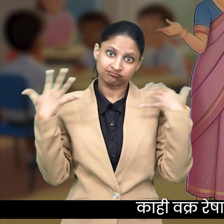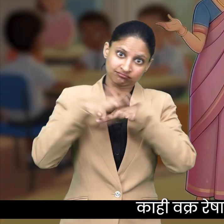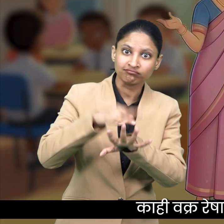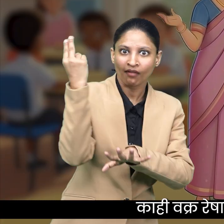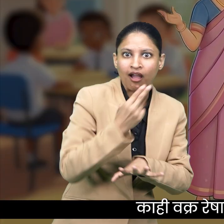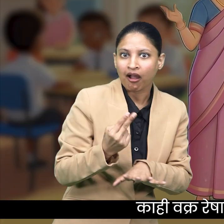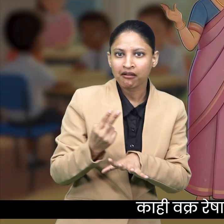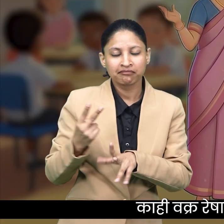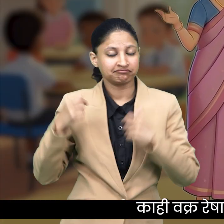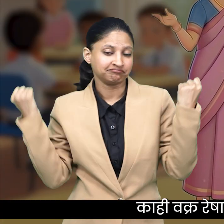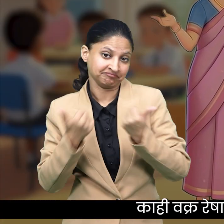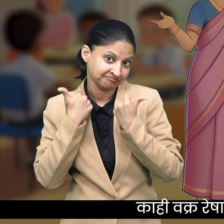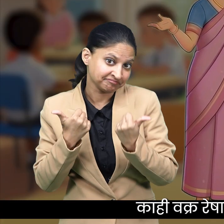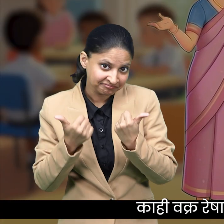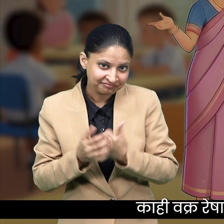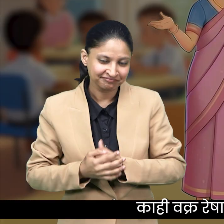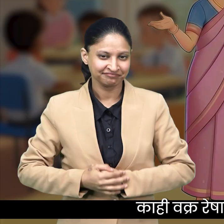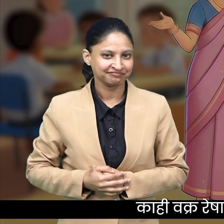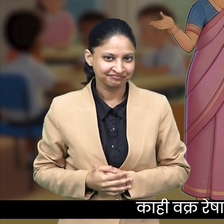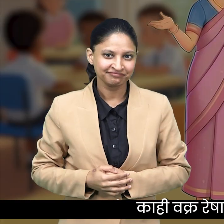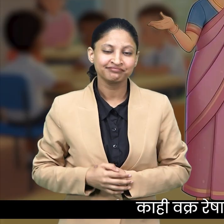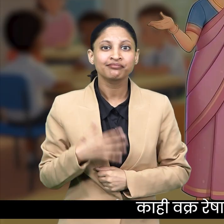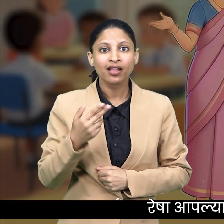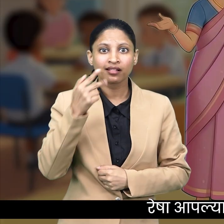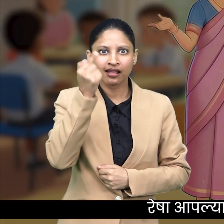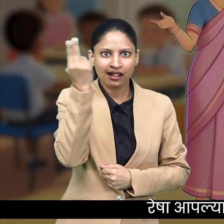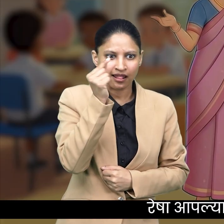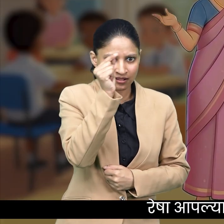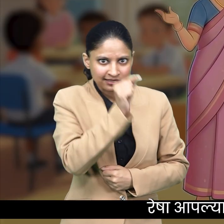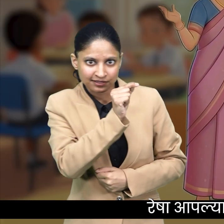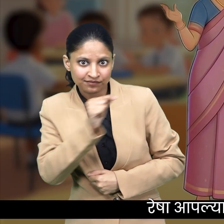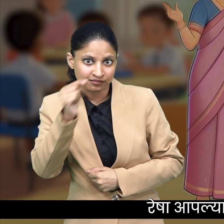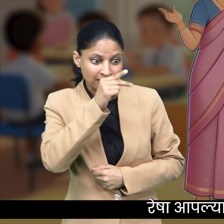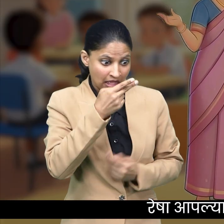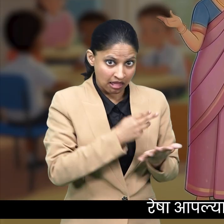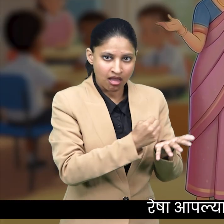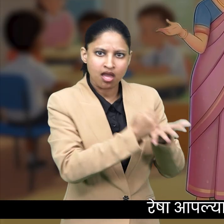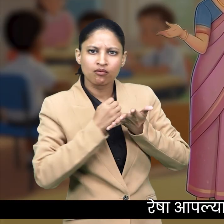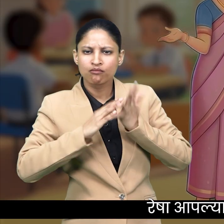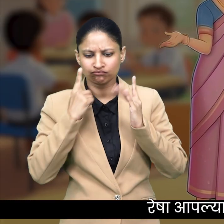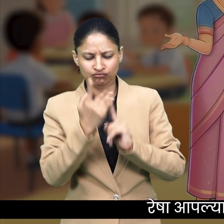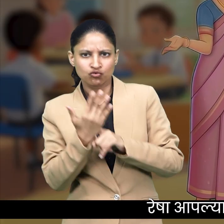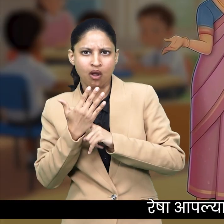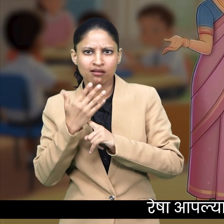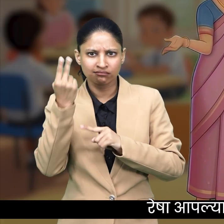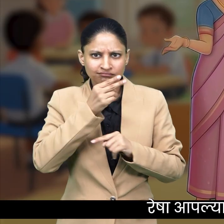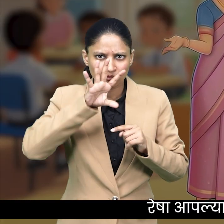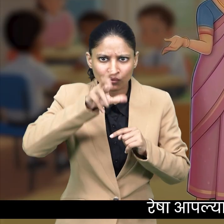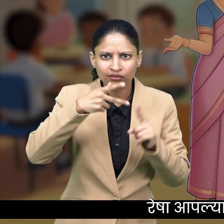वक्र रेषा वापरतात आणि काही दोन्ही वापरतात. रेषा आपल्याला आकार बनवण्यासाठी मदत